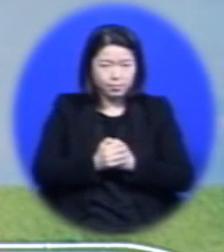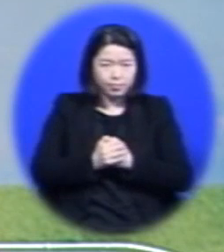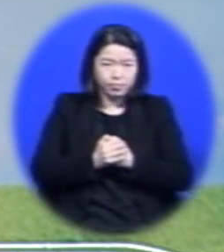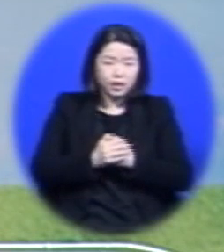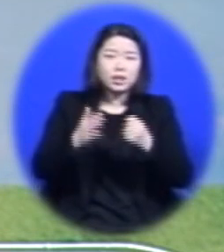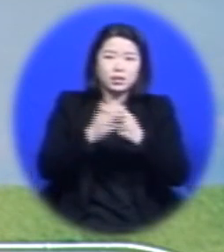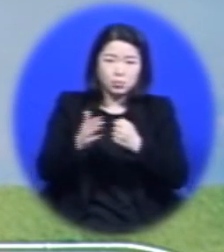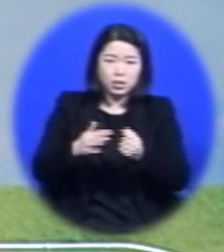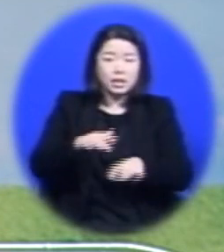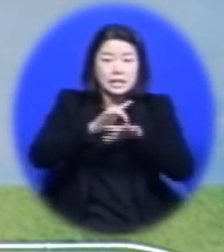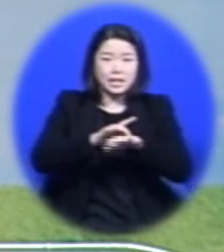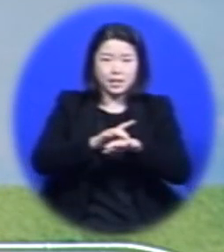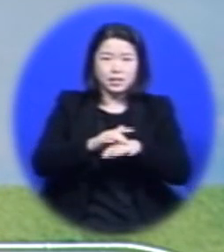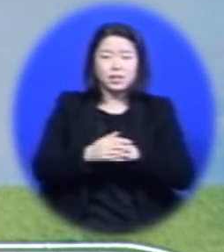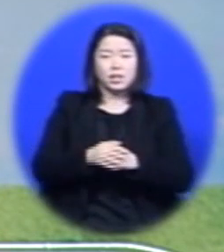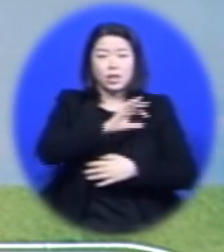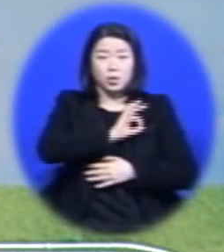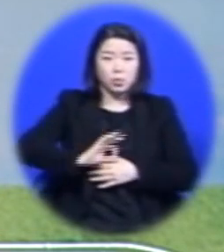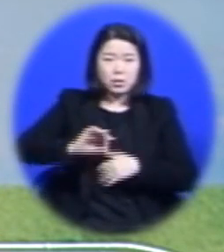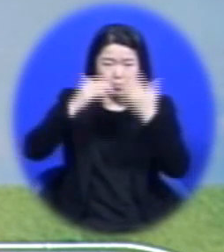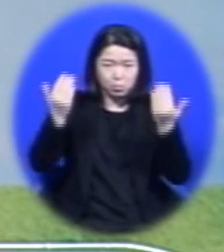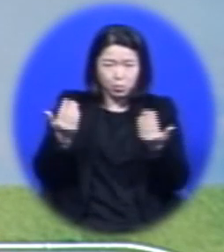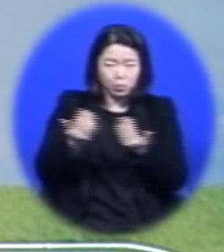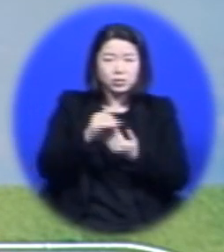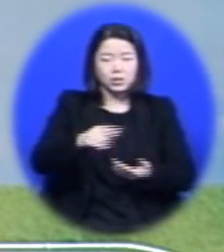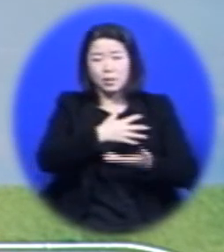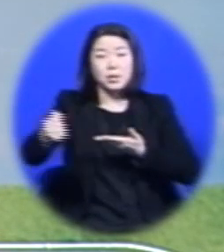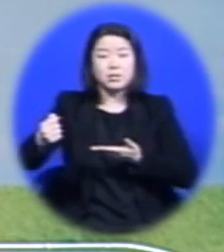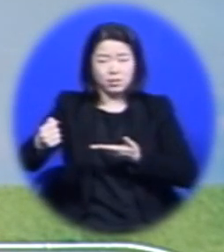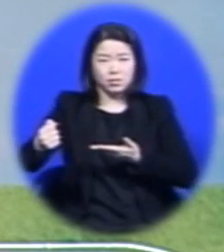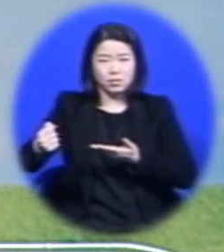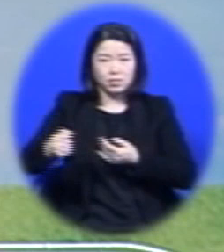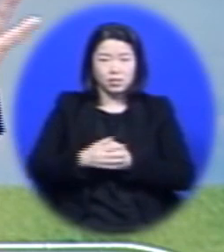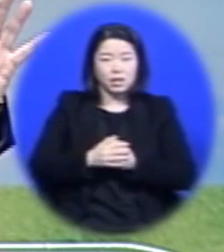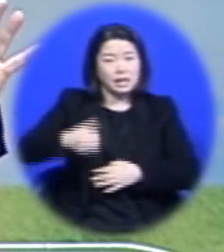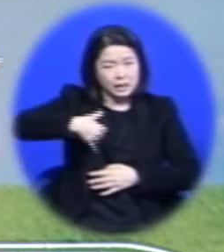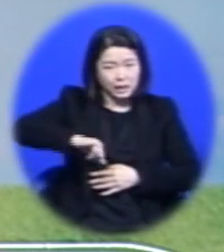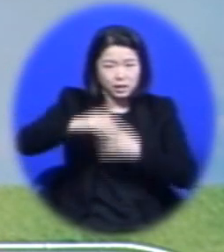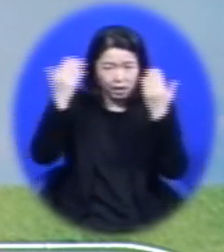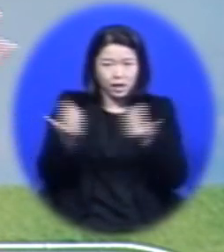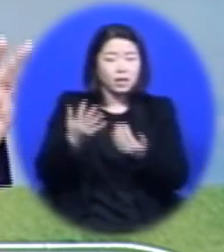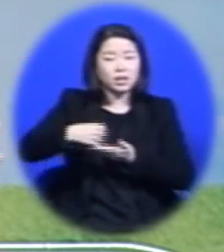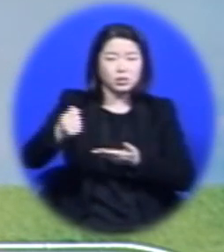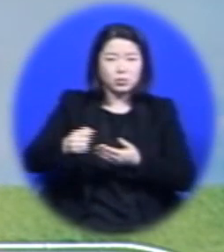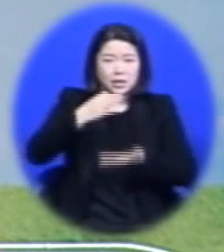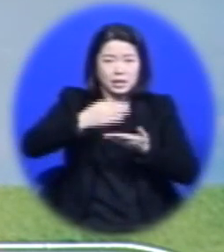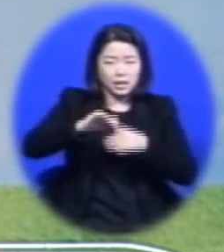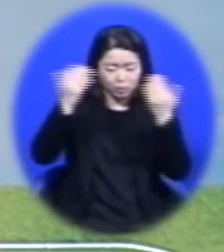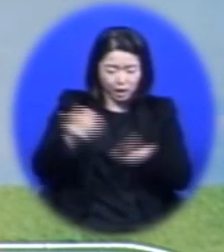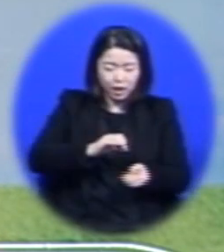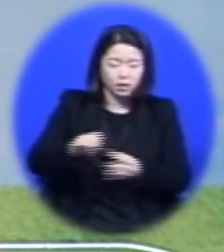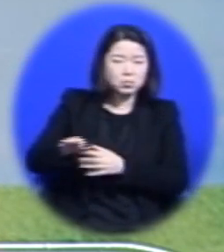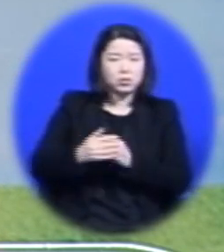그래서 사단이 욥의 모든 걸 다 빼서 같죠 40도 다 잃어버리고 재산도 다 잃어버려